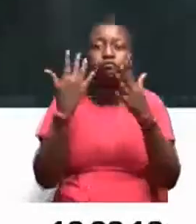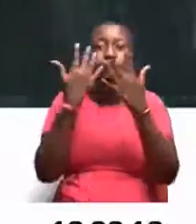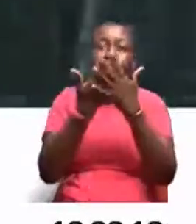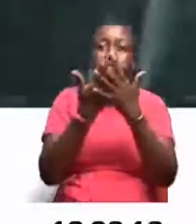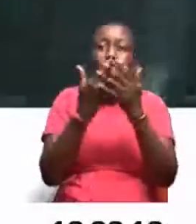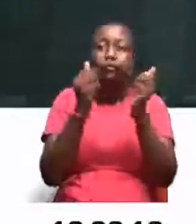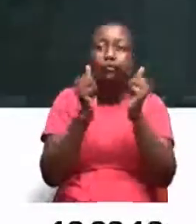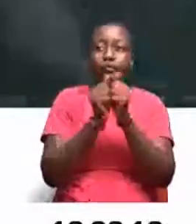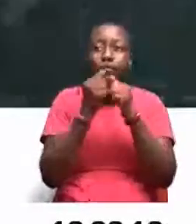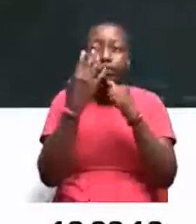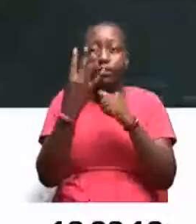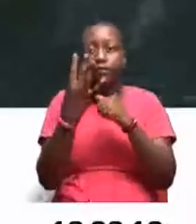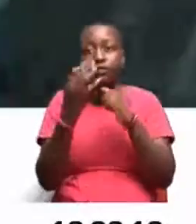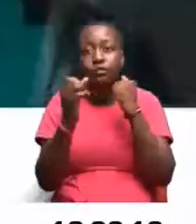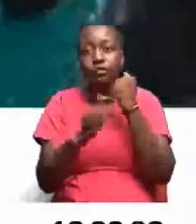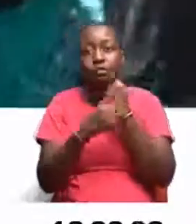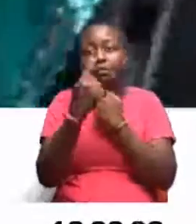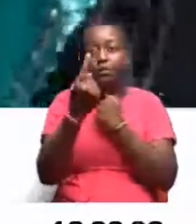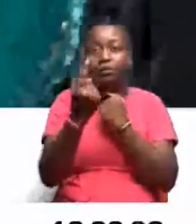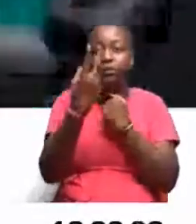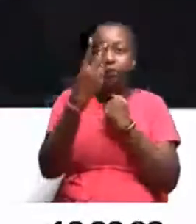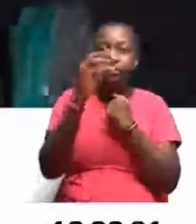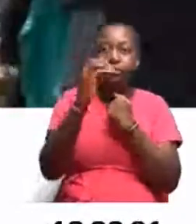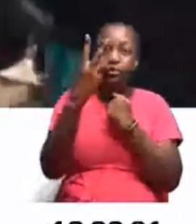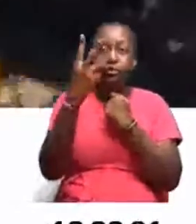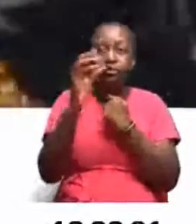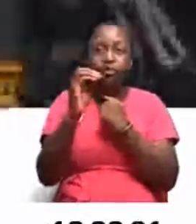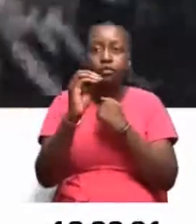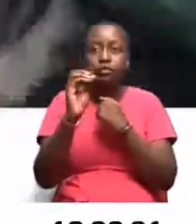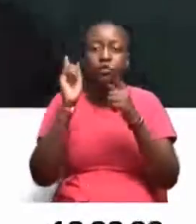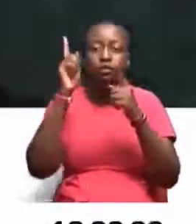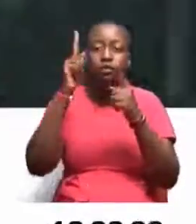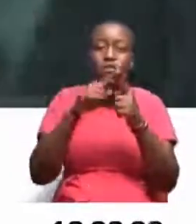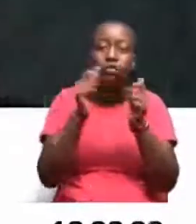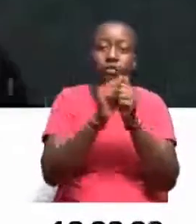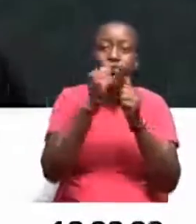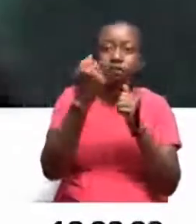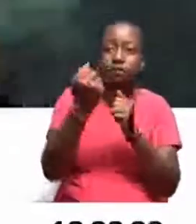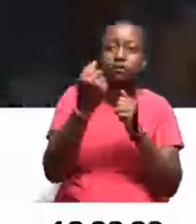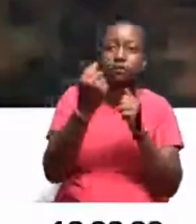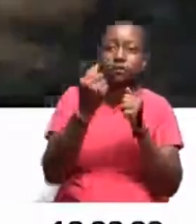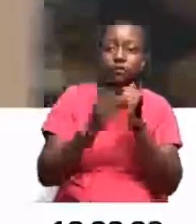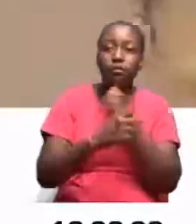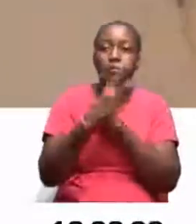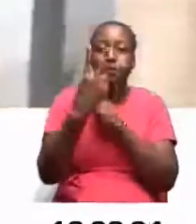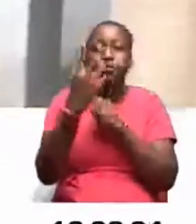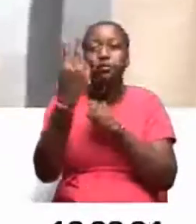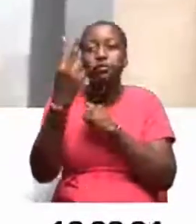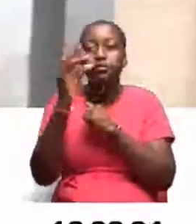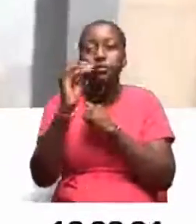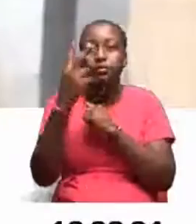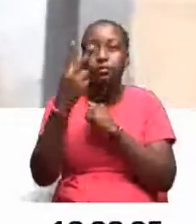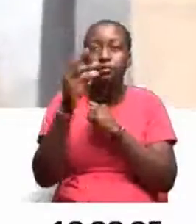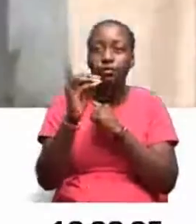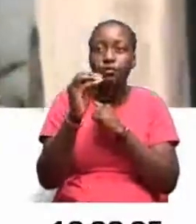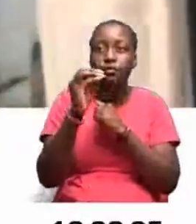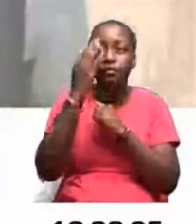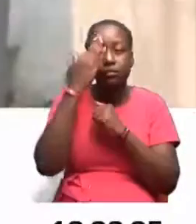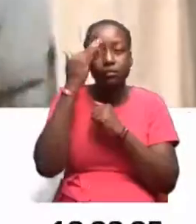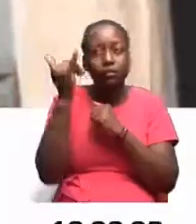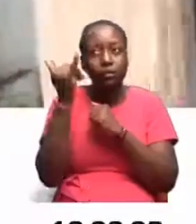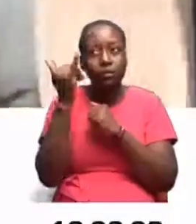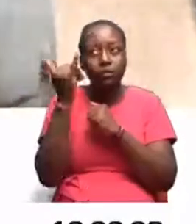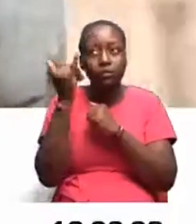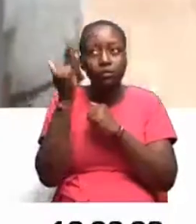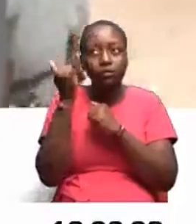huu mpaka tarehe 15 ya Februari walipoachiliwa huru eneo la Mtwapa, na kuachwa na maswali chungu nzima kwa nini ni chanzo cha wao